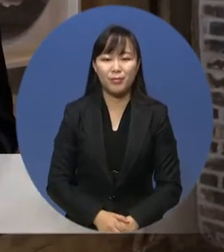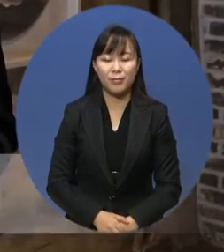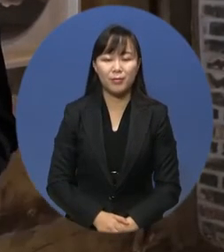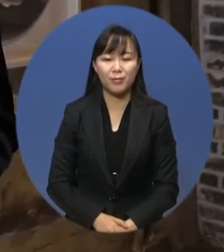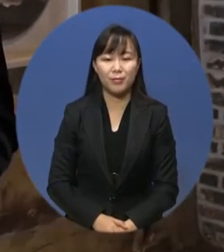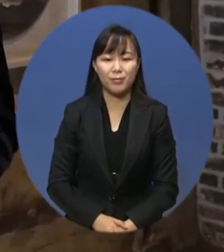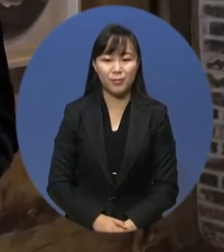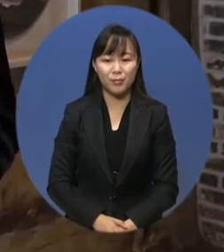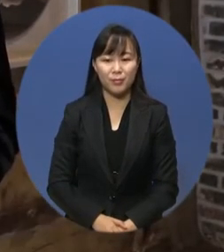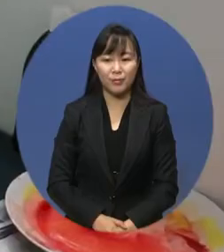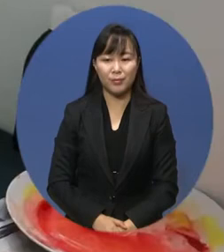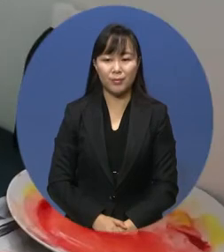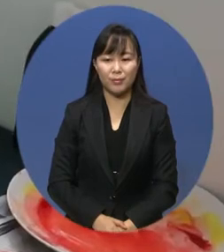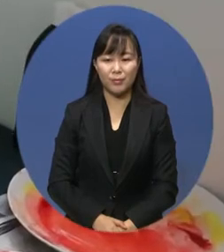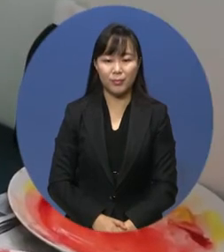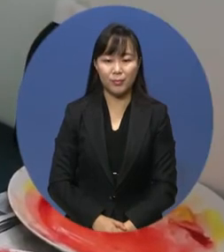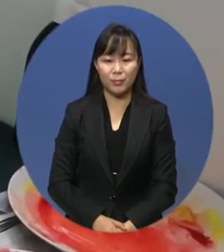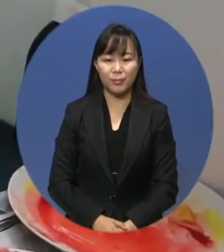싶습니다.